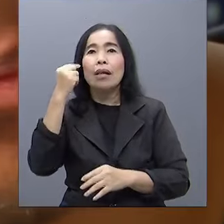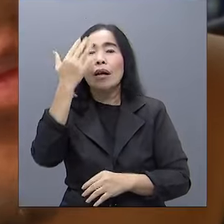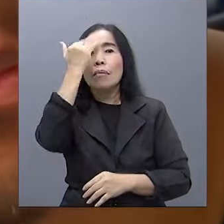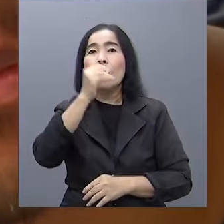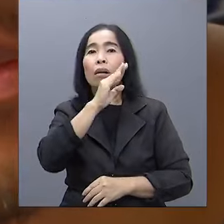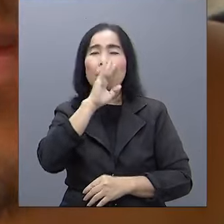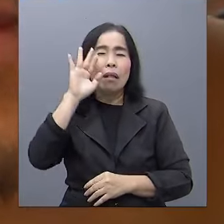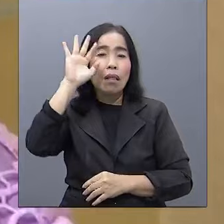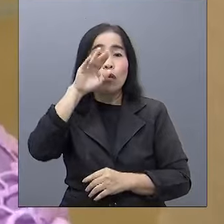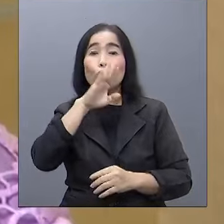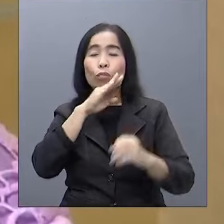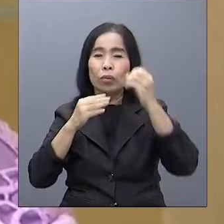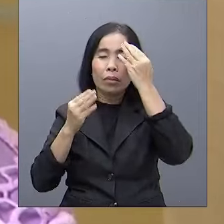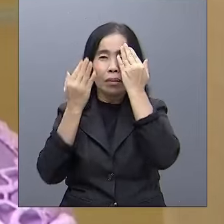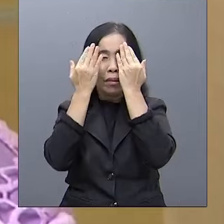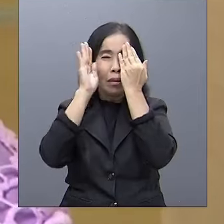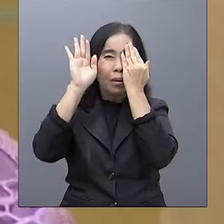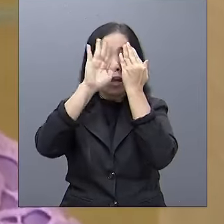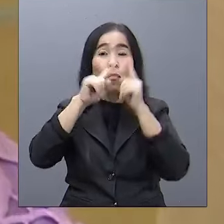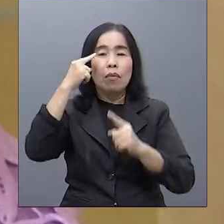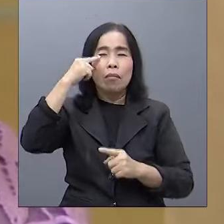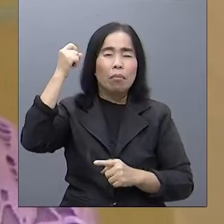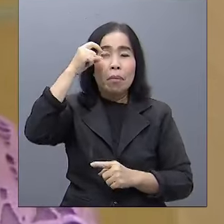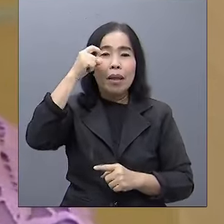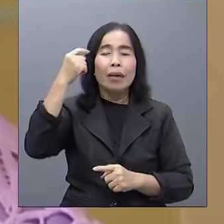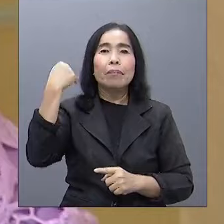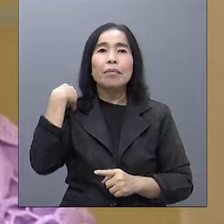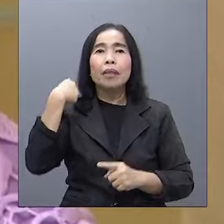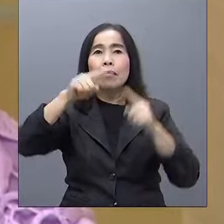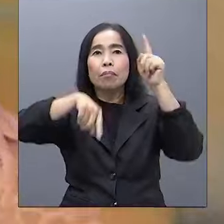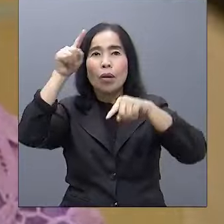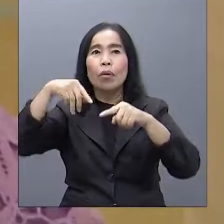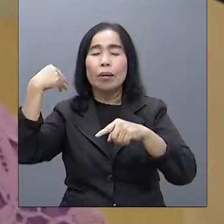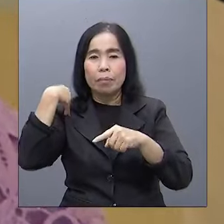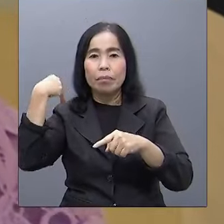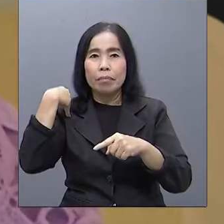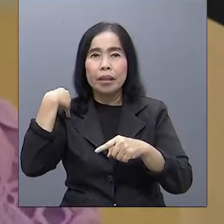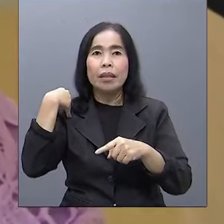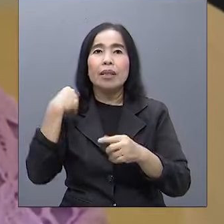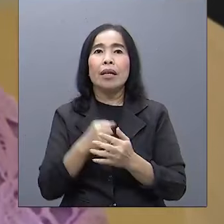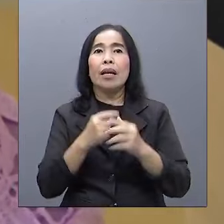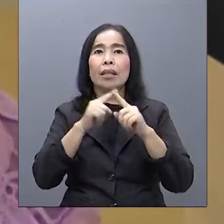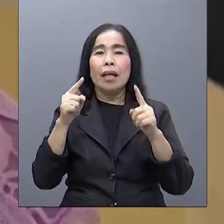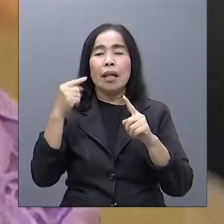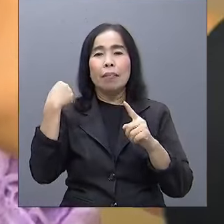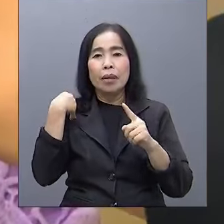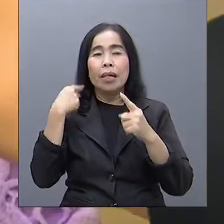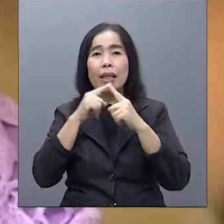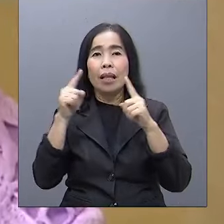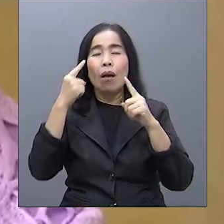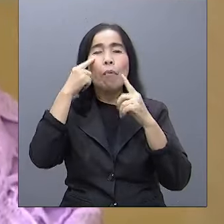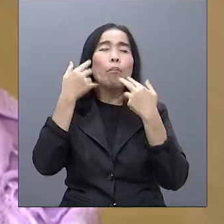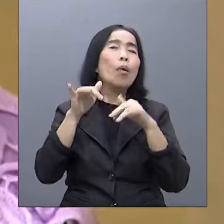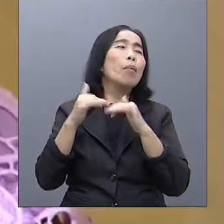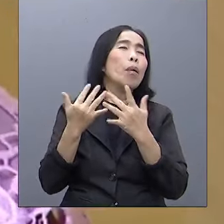ครับคือถ้าเราเมื่อกี้ที่บอกว่าฟ้าแลบอ่ะมีการดึงกันเนี่ยในบางคนน่ะดึงแล้วจอตาฉีกขาดเป็นรูแล้วปล่อยไว้จน